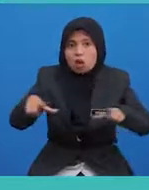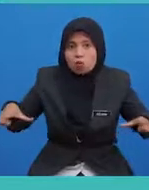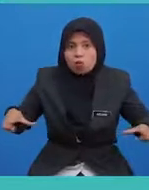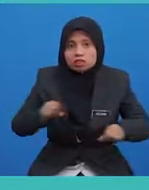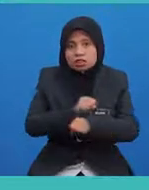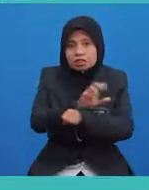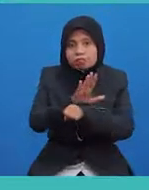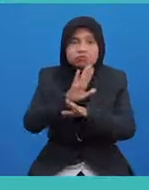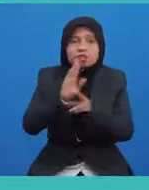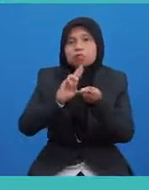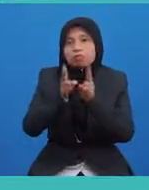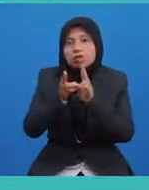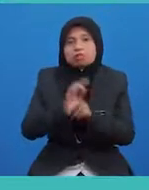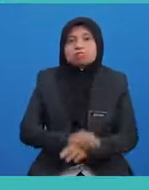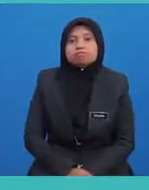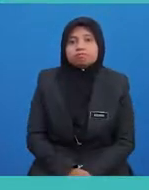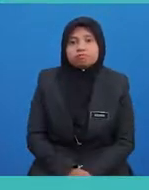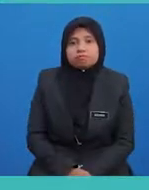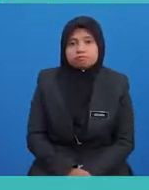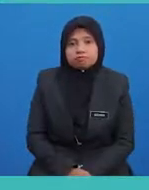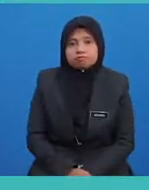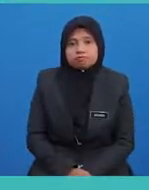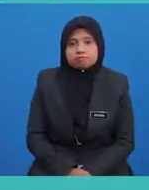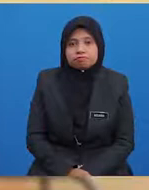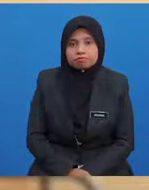pula tidak berubah.